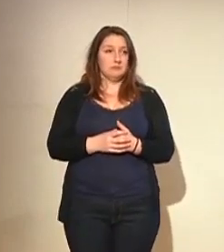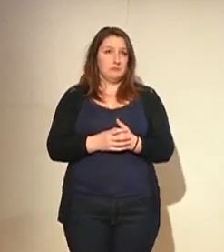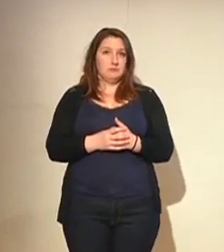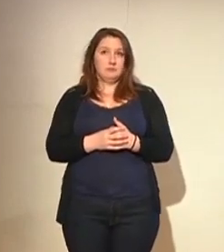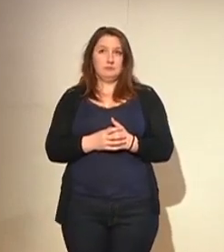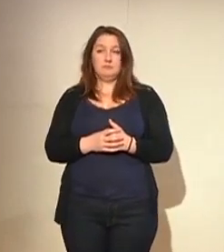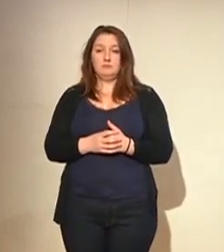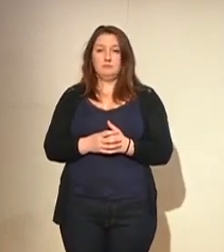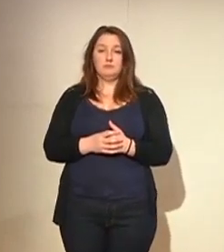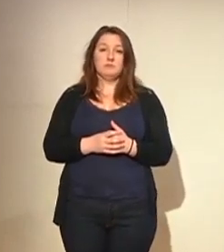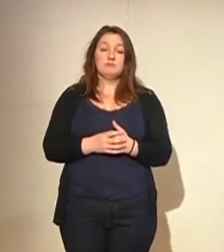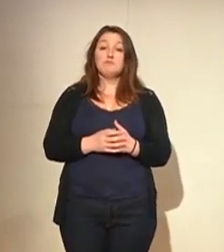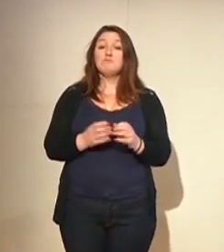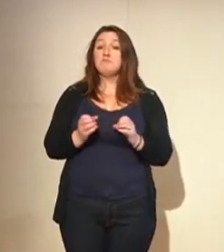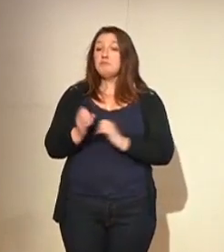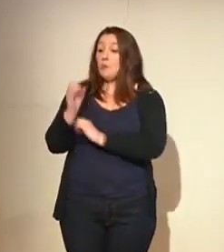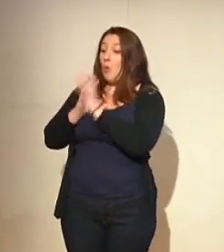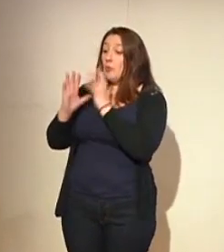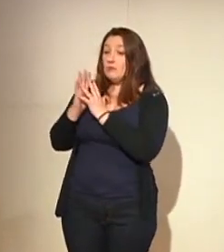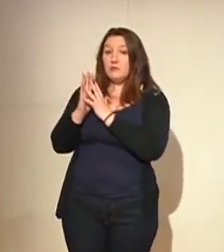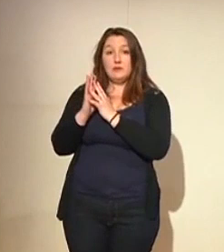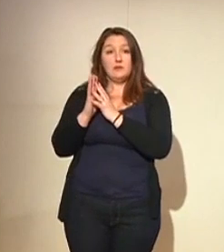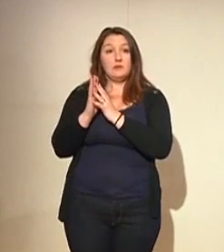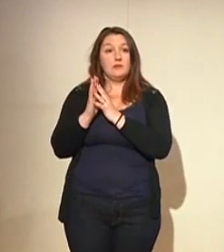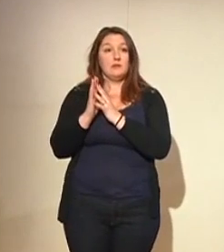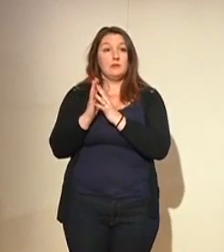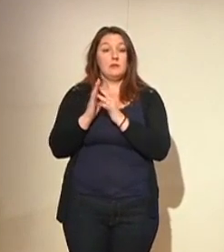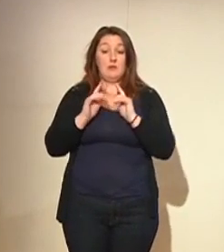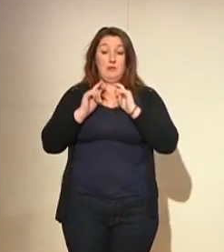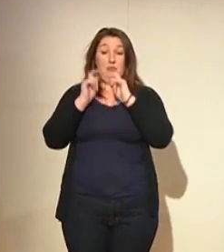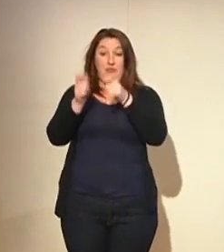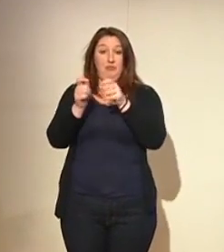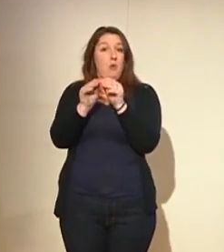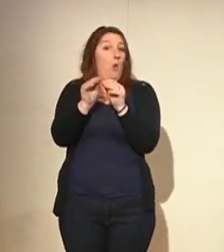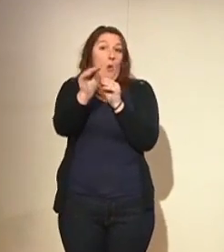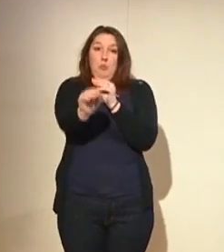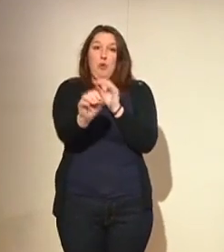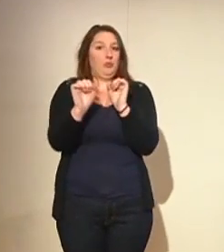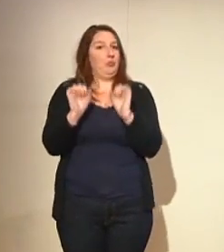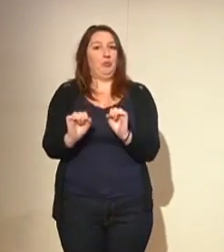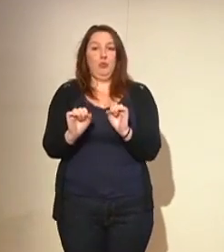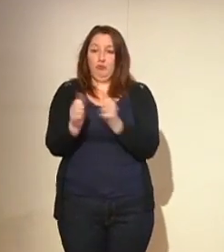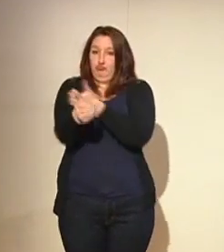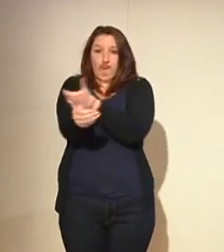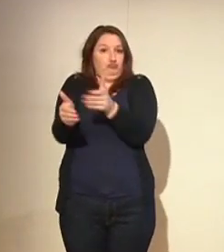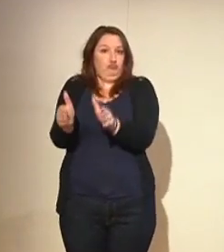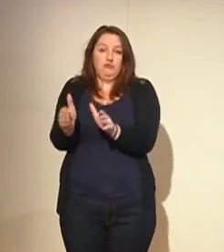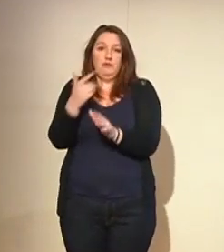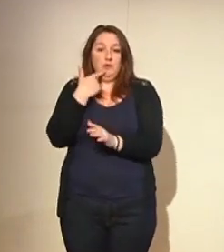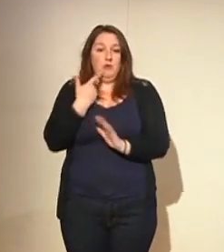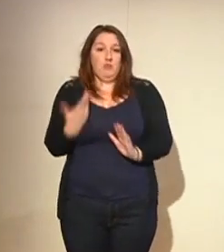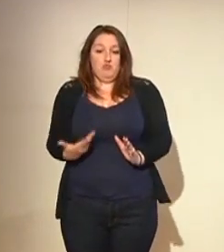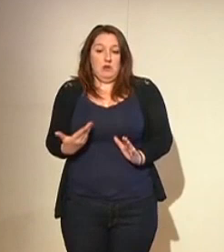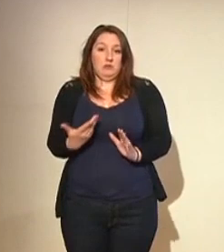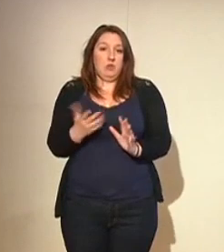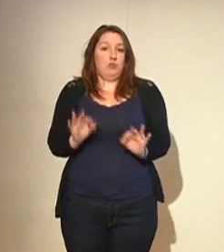d'urgence on me dit que nous pouvons reporter uniquement cette désignation là nous en tiendrions là pour l'instant et